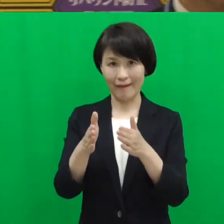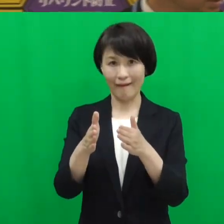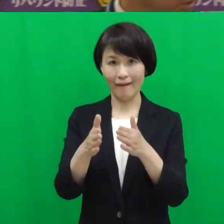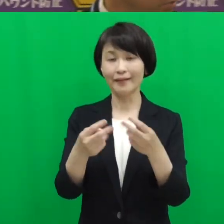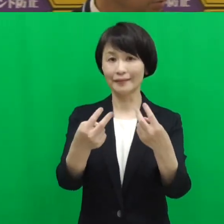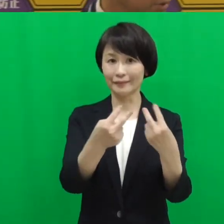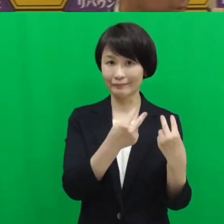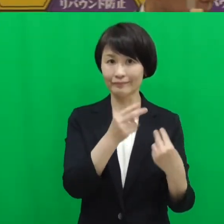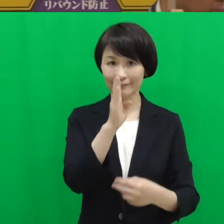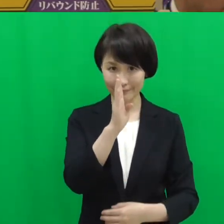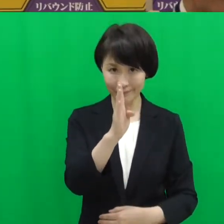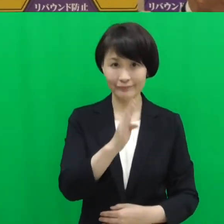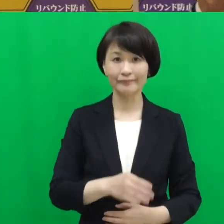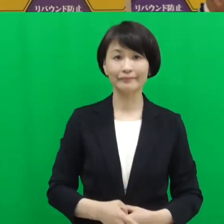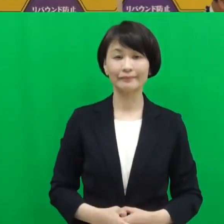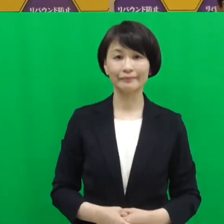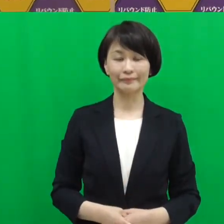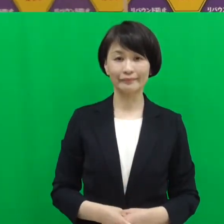ご覧いただきたいと思います。